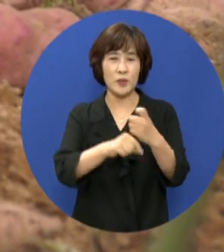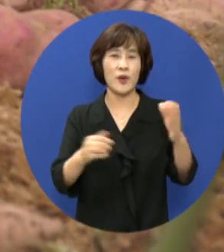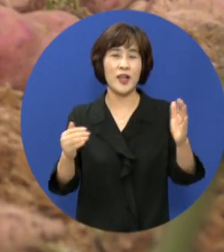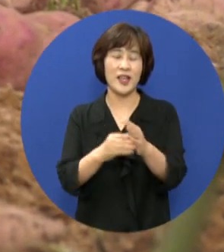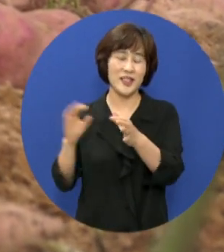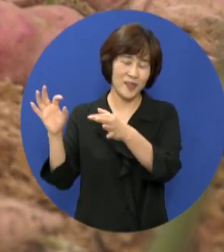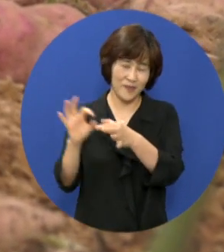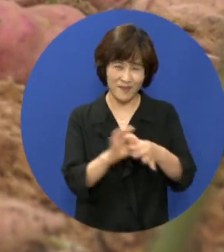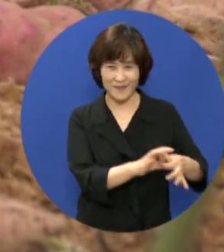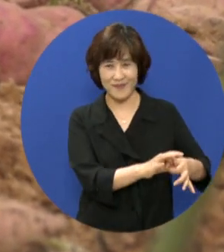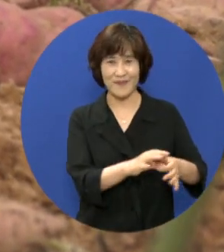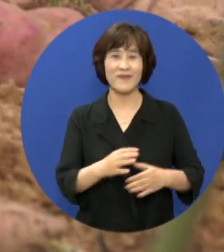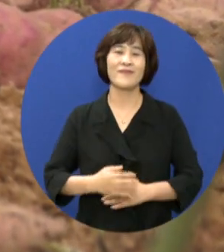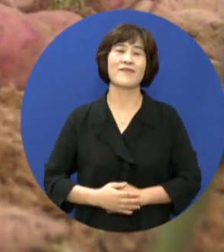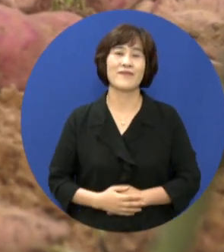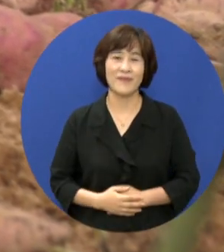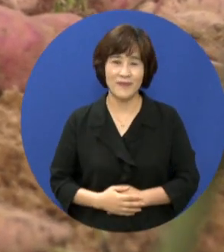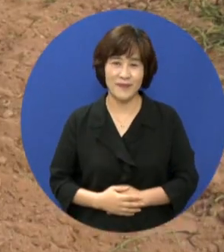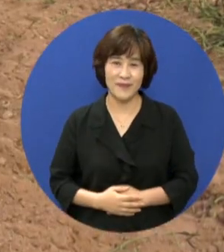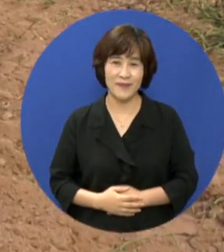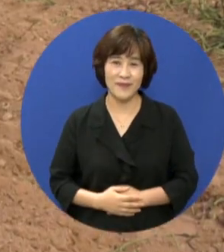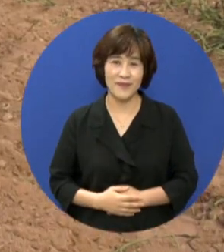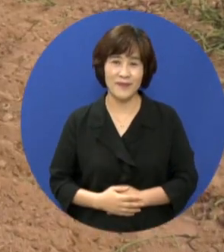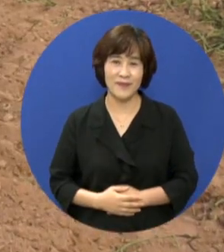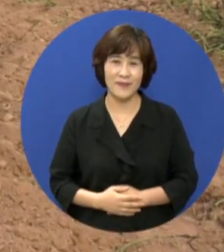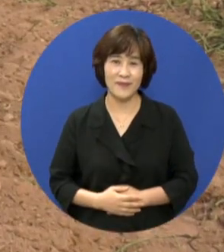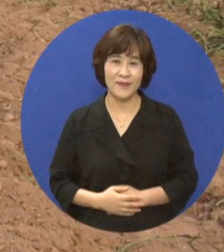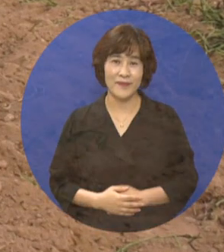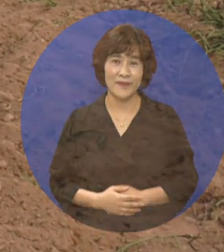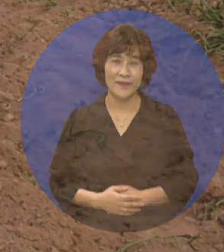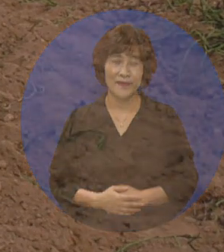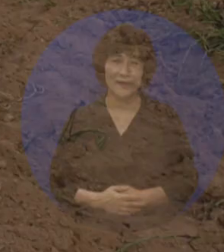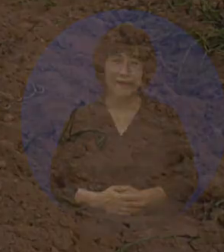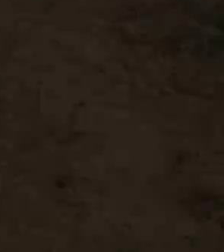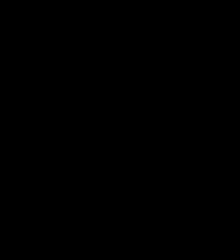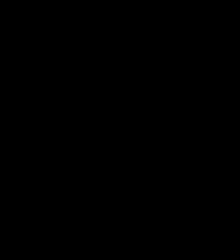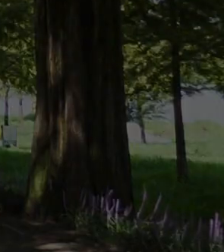생명의 땅 으뜸 전남 도정뉴스 김동진 입니다